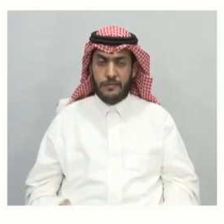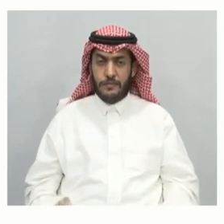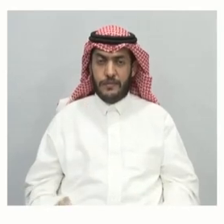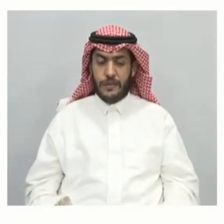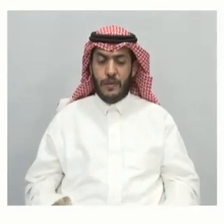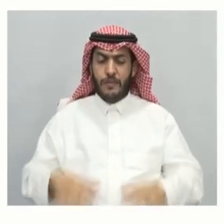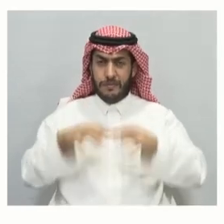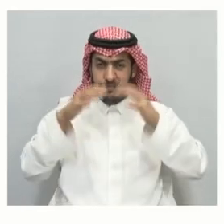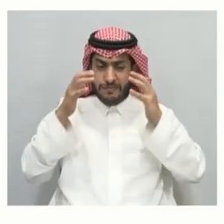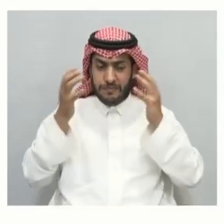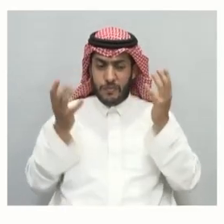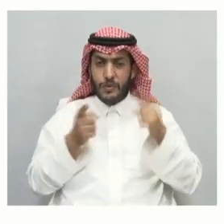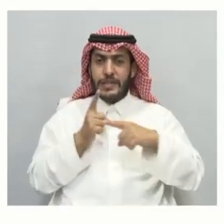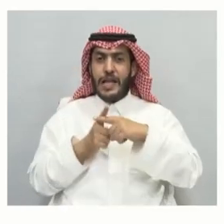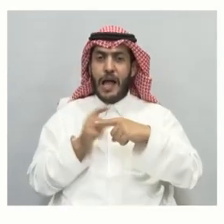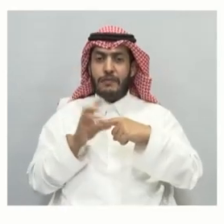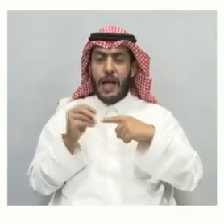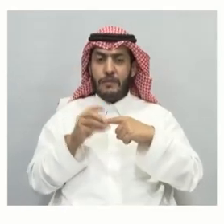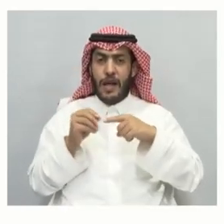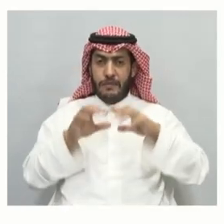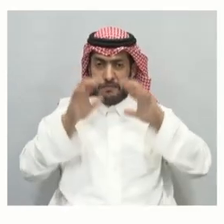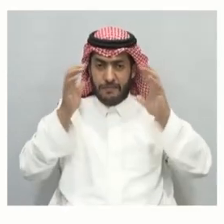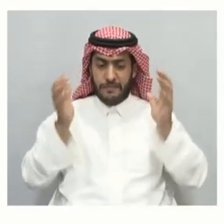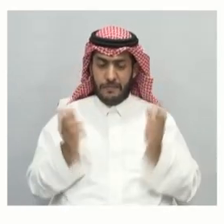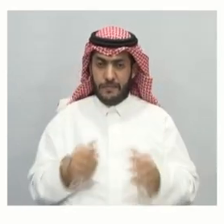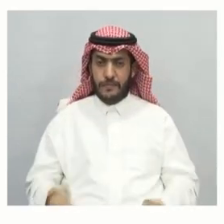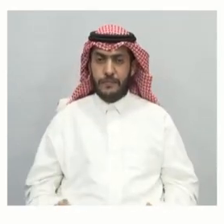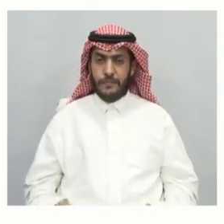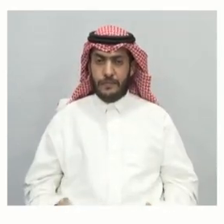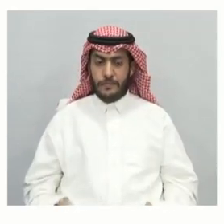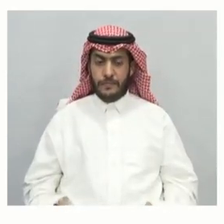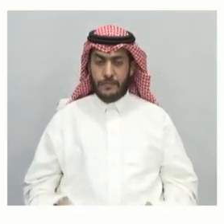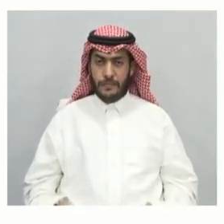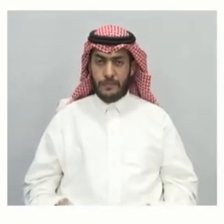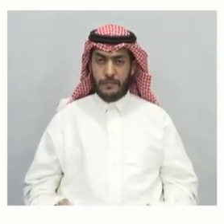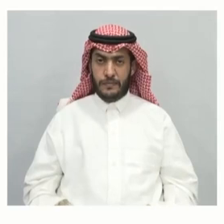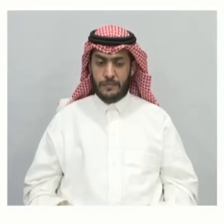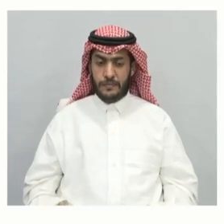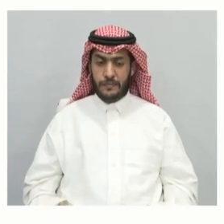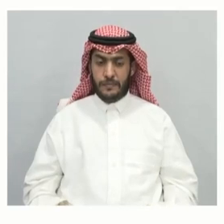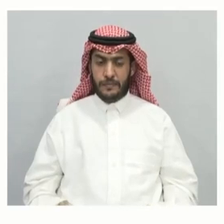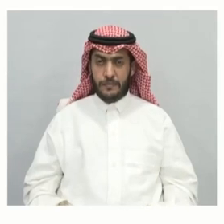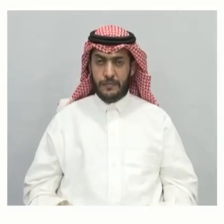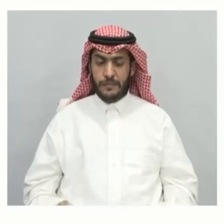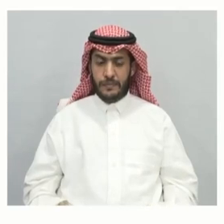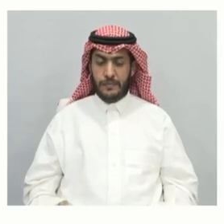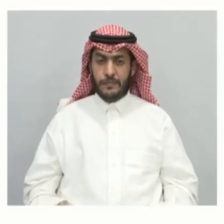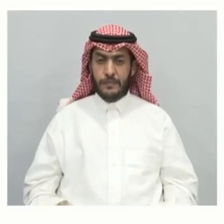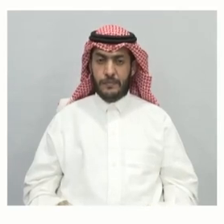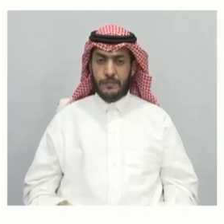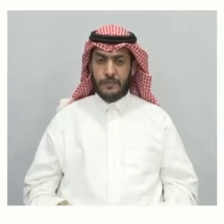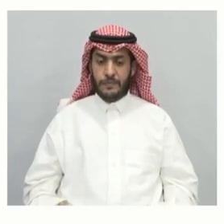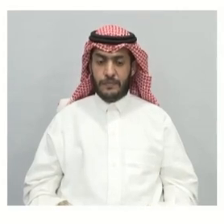محاطه بهذه النواه محاطه بهذه النواه بعد